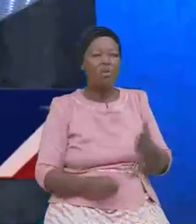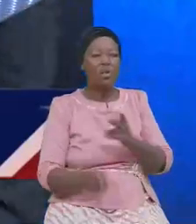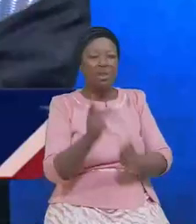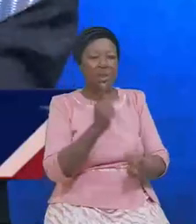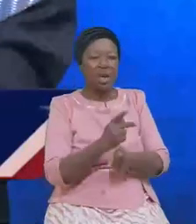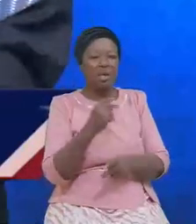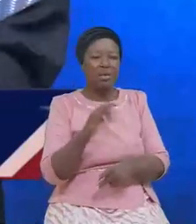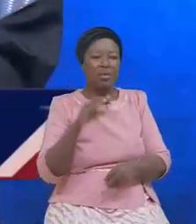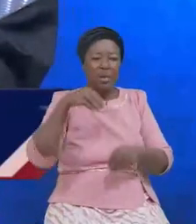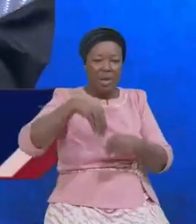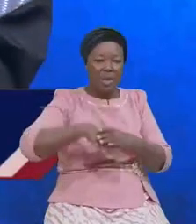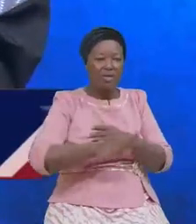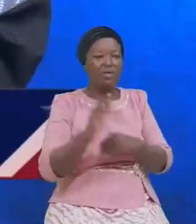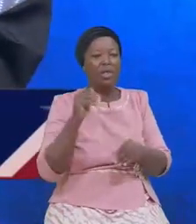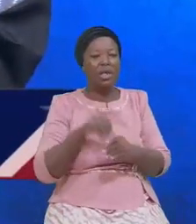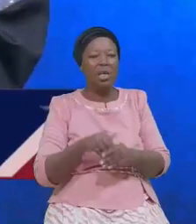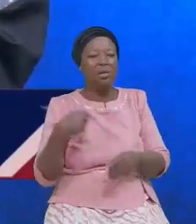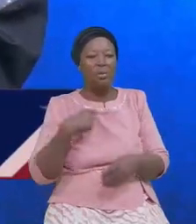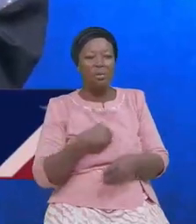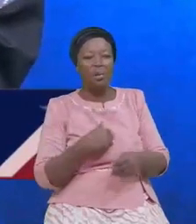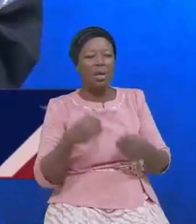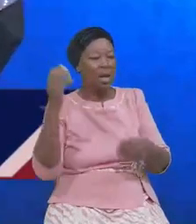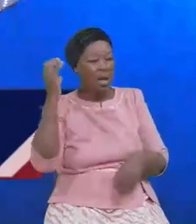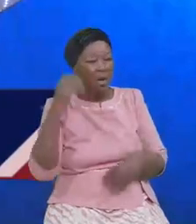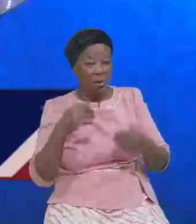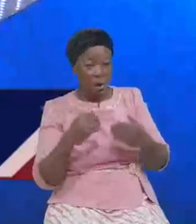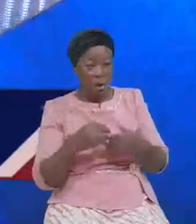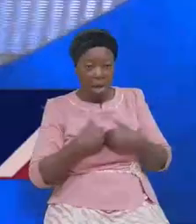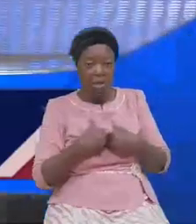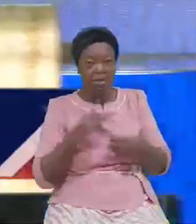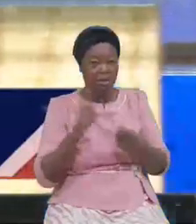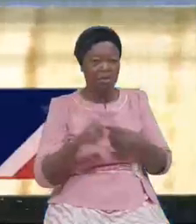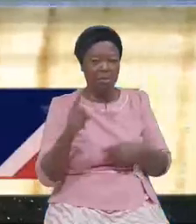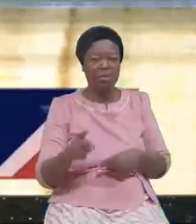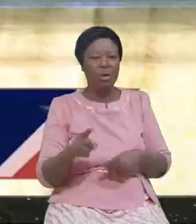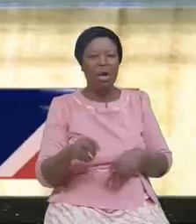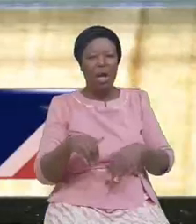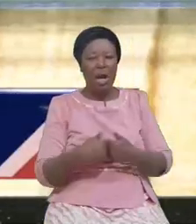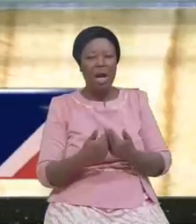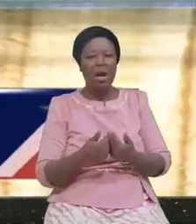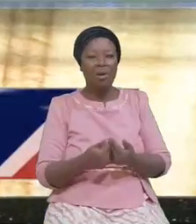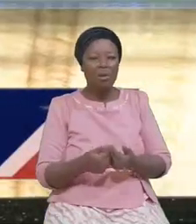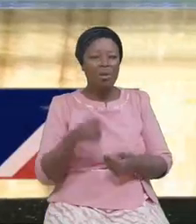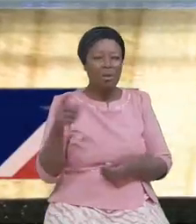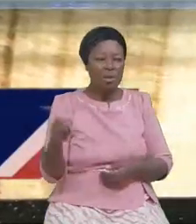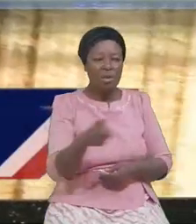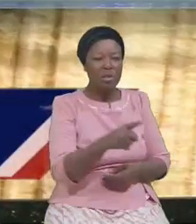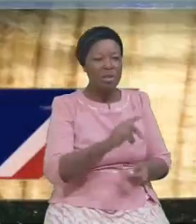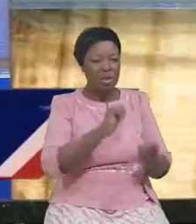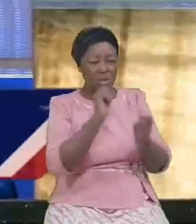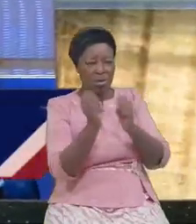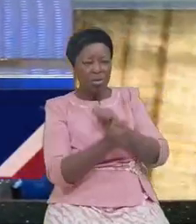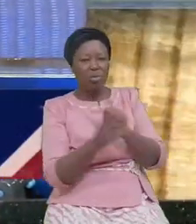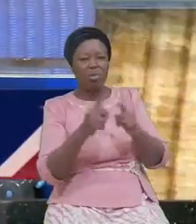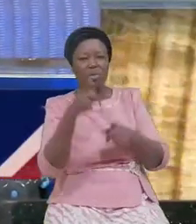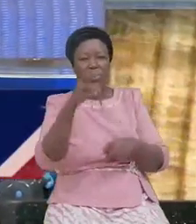on raconte à notre sujet quel accès nous avons eu auprès de vous et comment vous vous êtes convertis à Dieu en abandonnant